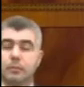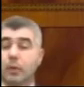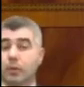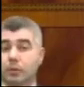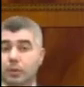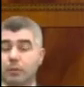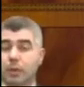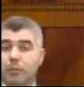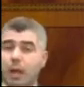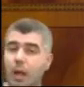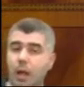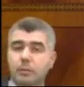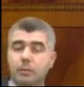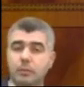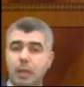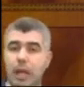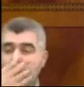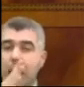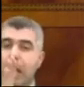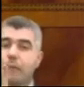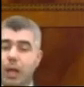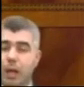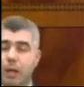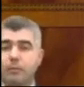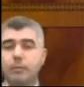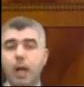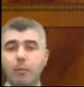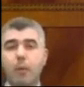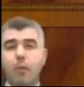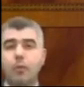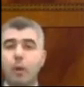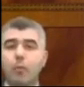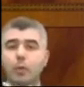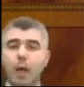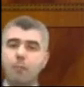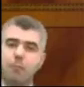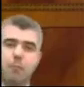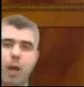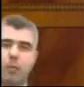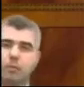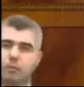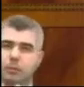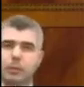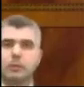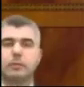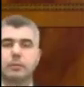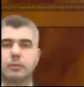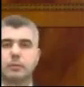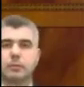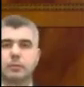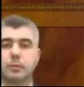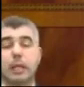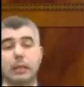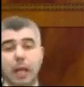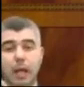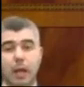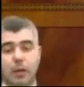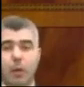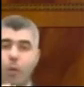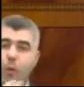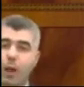نعم، هذه الشراكة الجديدة مع أفريقيا ومع هذا الجيل الجديد الذي نريد بناءه في